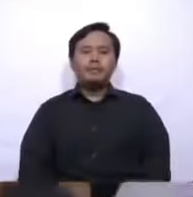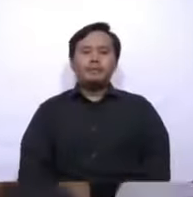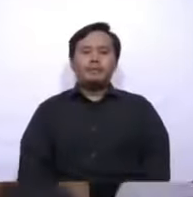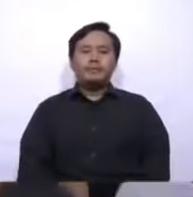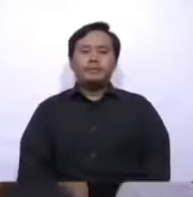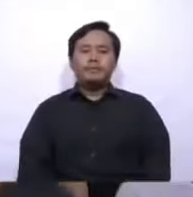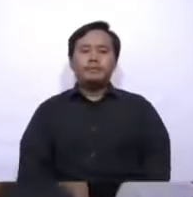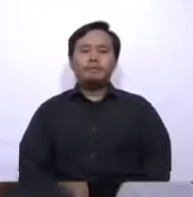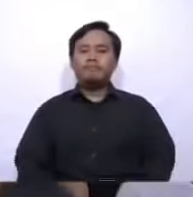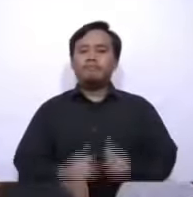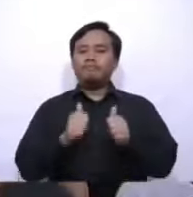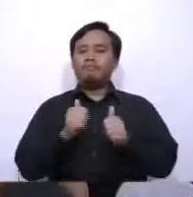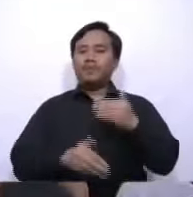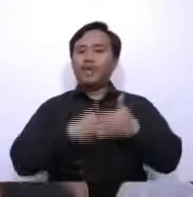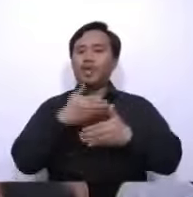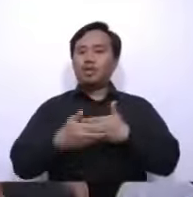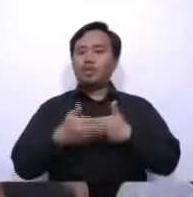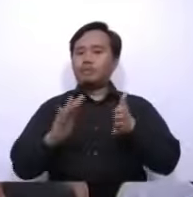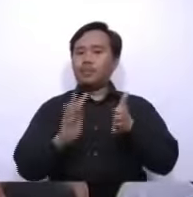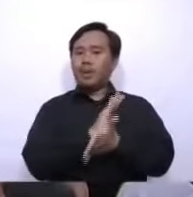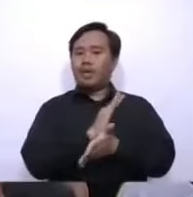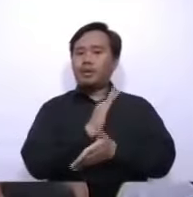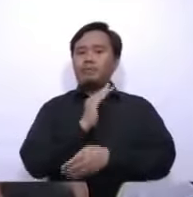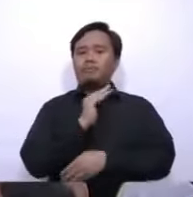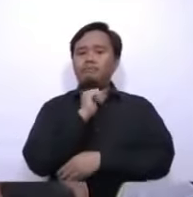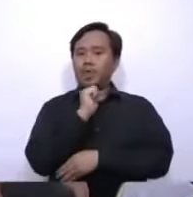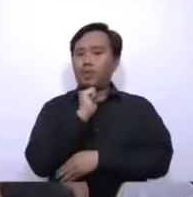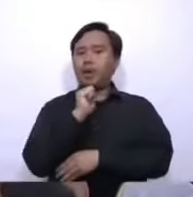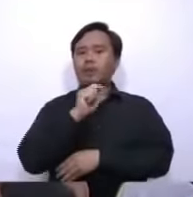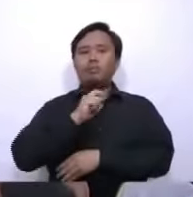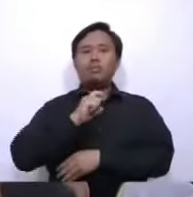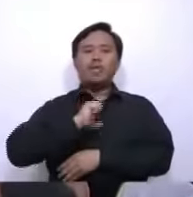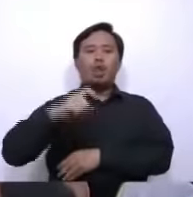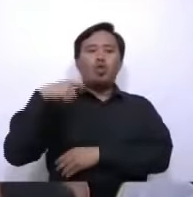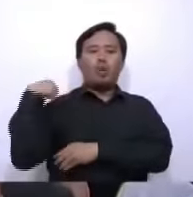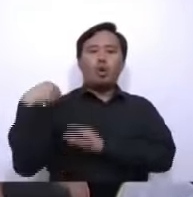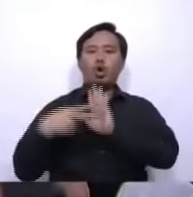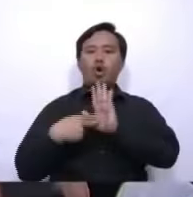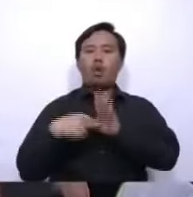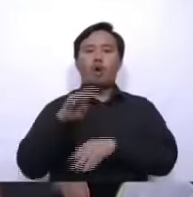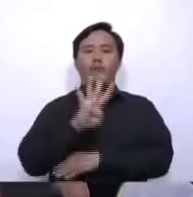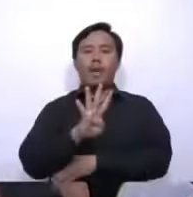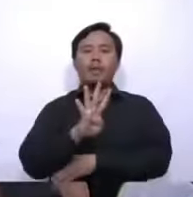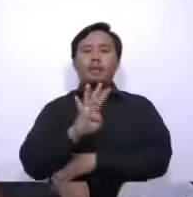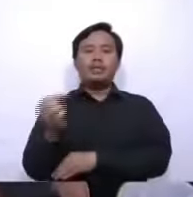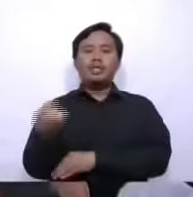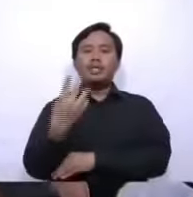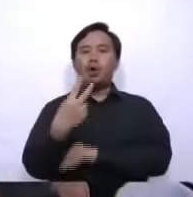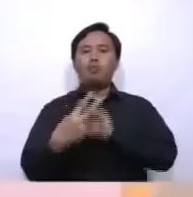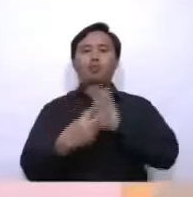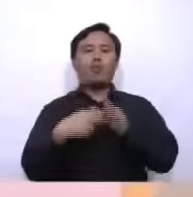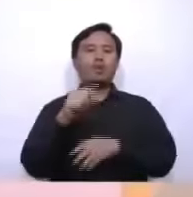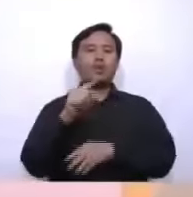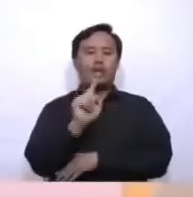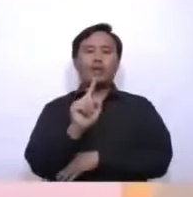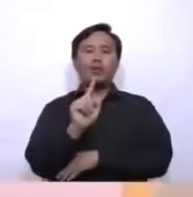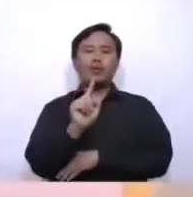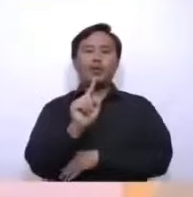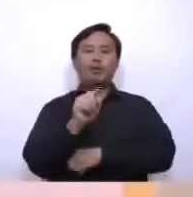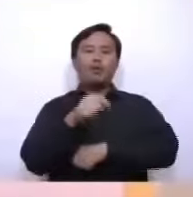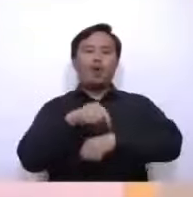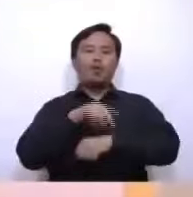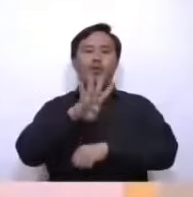Baik, berikutnya kami beri kesempatan untuk calon gubernur nomor urut 4 menanggapi jawaban Cagub nomor urut 1 dengan